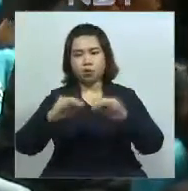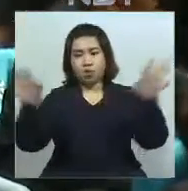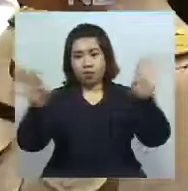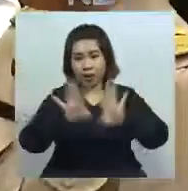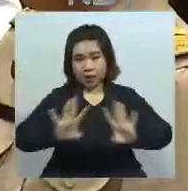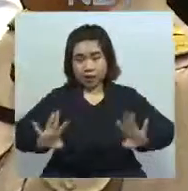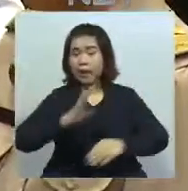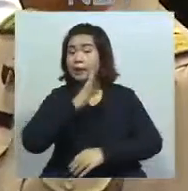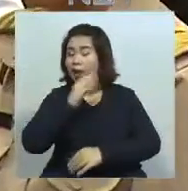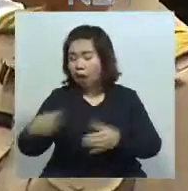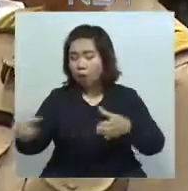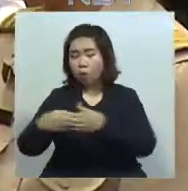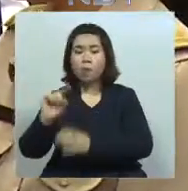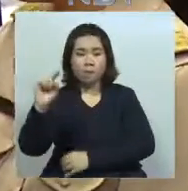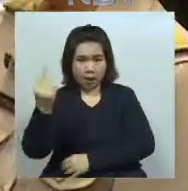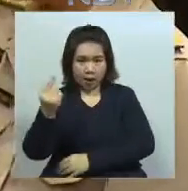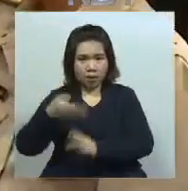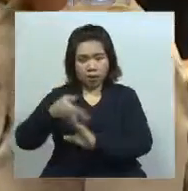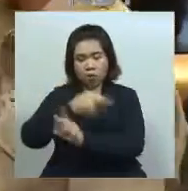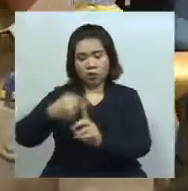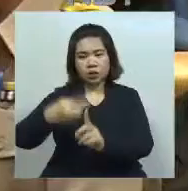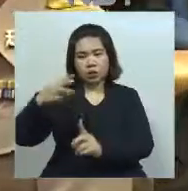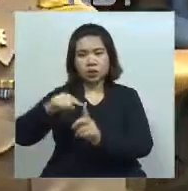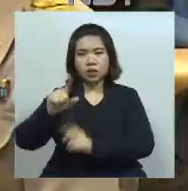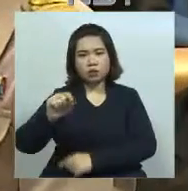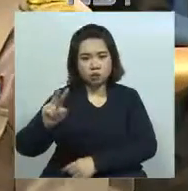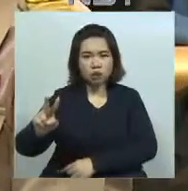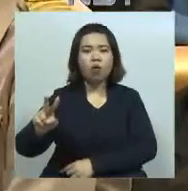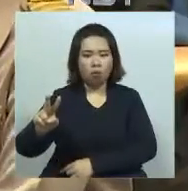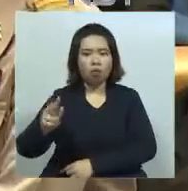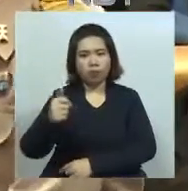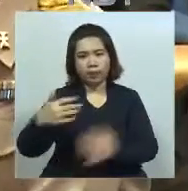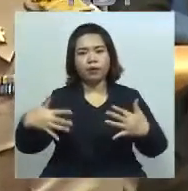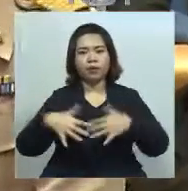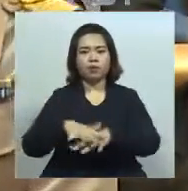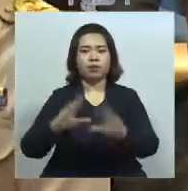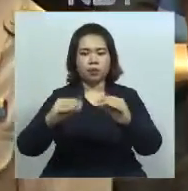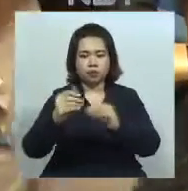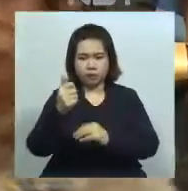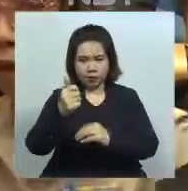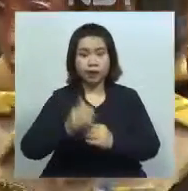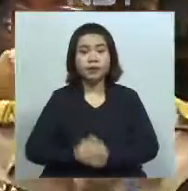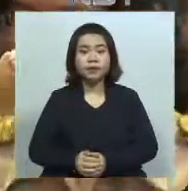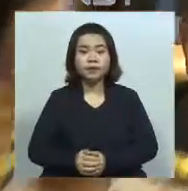หากได้คณะรัฐมนตรีชุดใหม่ก่อนวันที่22มิถุนายนก็จะเข้าร่วมประชุมอาเซียนได้นะครับ